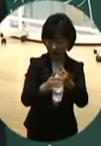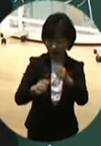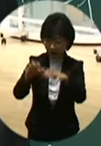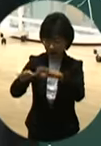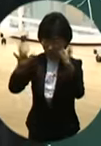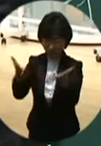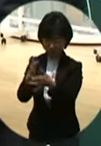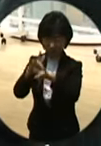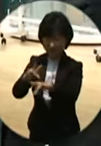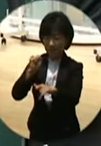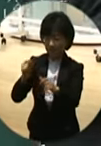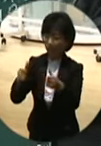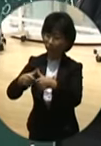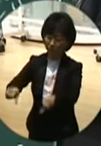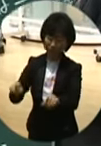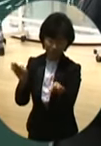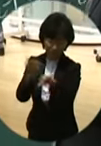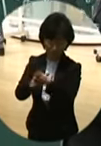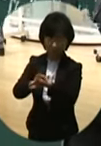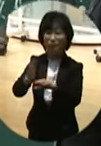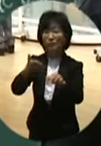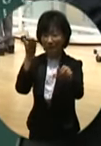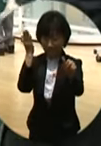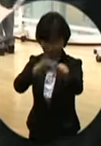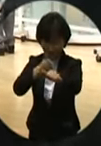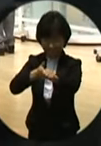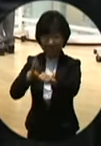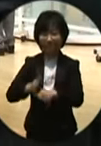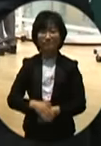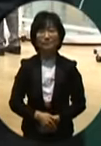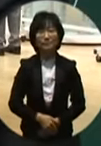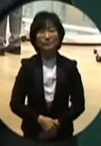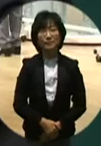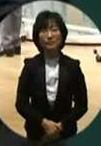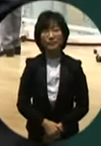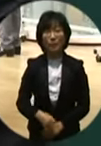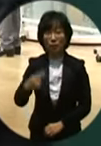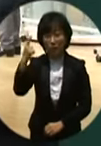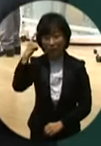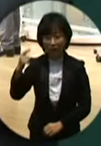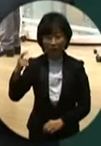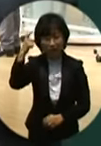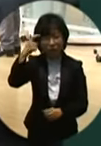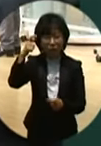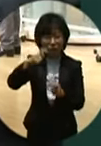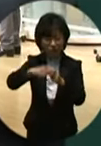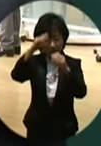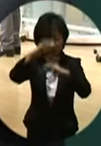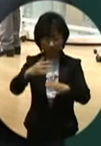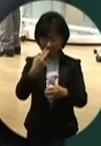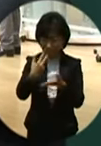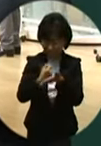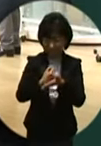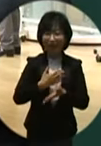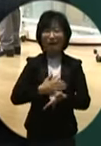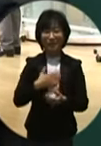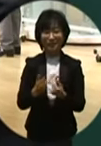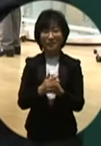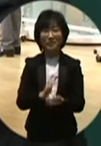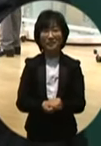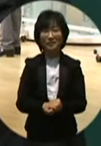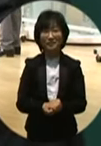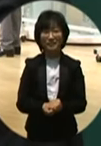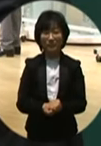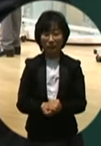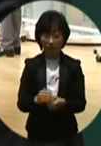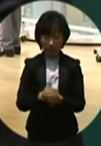So the work of all the forces of darkness being destroyed in the field because of one of you. 왜냐 이걸 알면 그래. When you know this. 그래 성경을 자세히 보면은 한